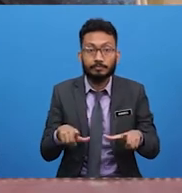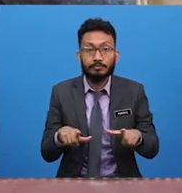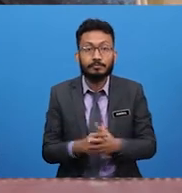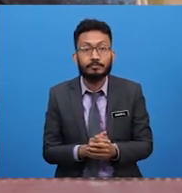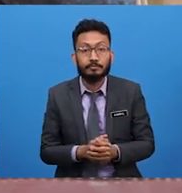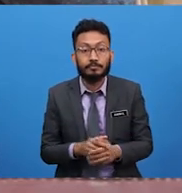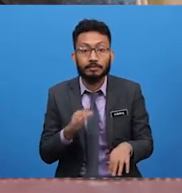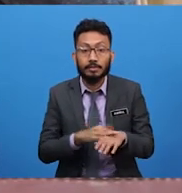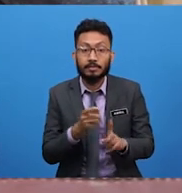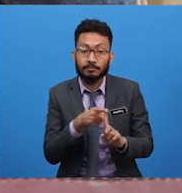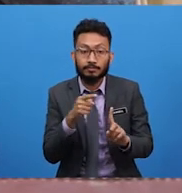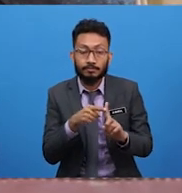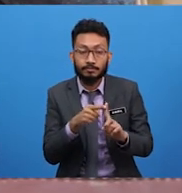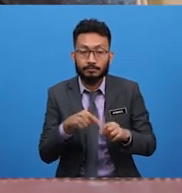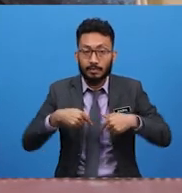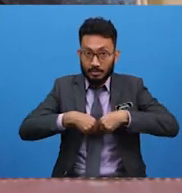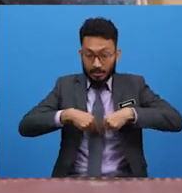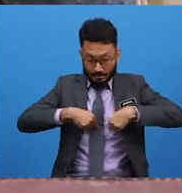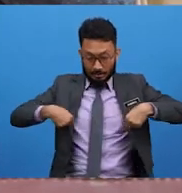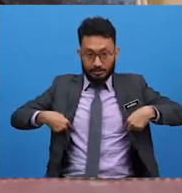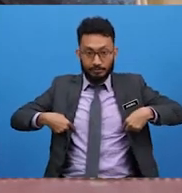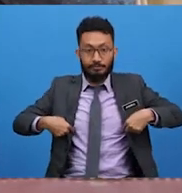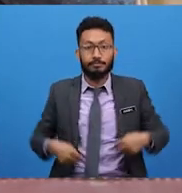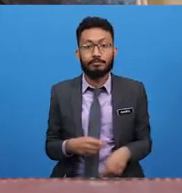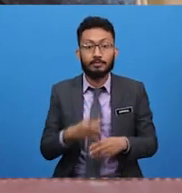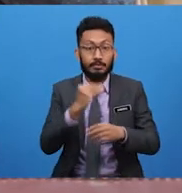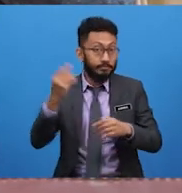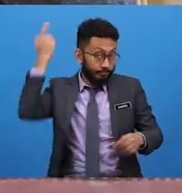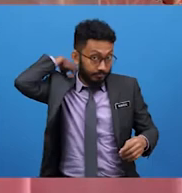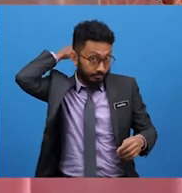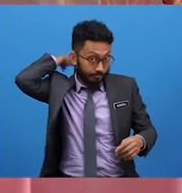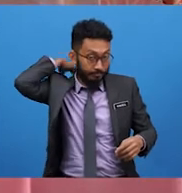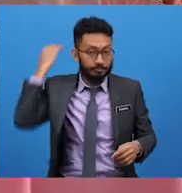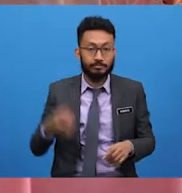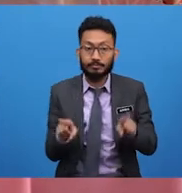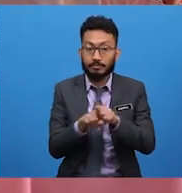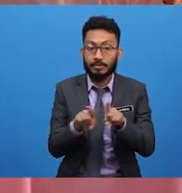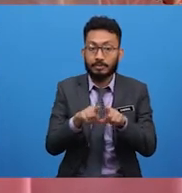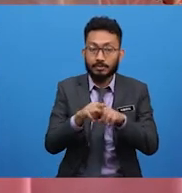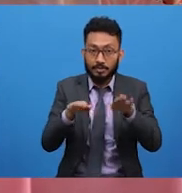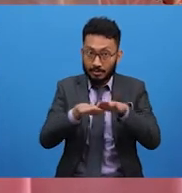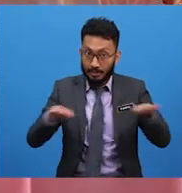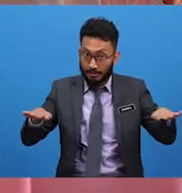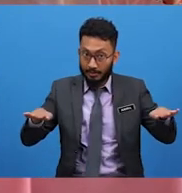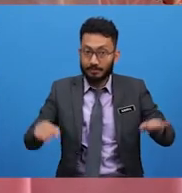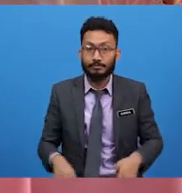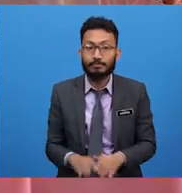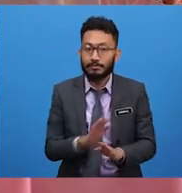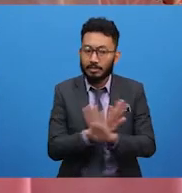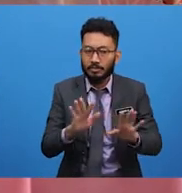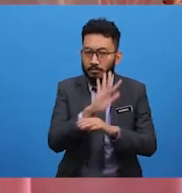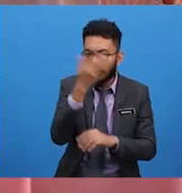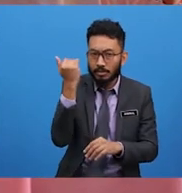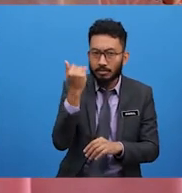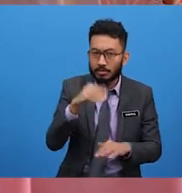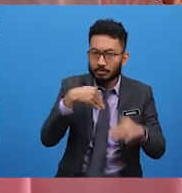dan di bahagian belakang selari dengan lantai ketika mengukur. murid-murid jangan lupa masukkan dua